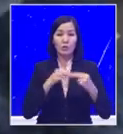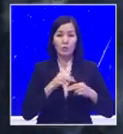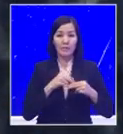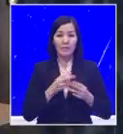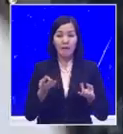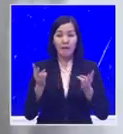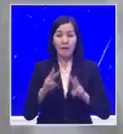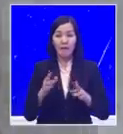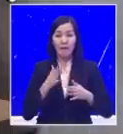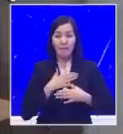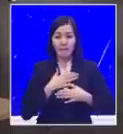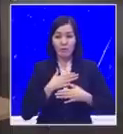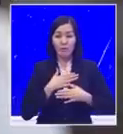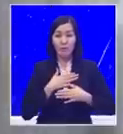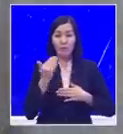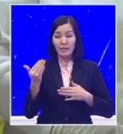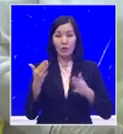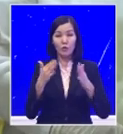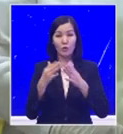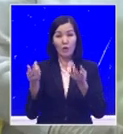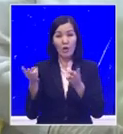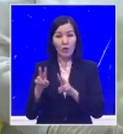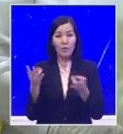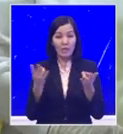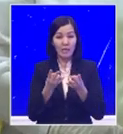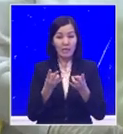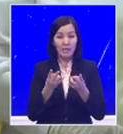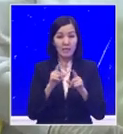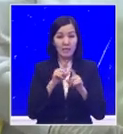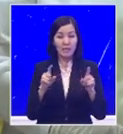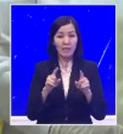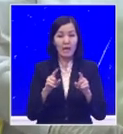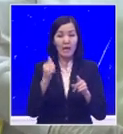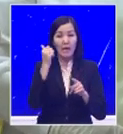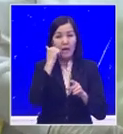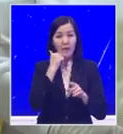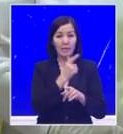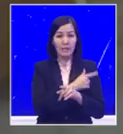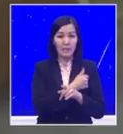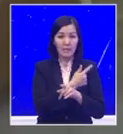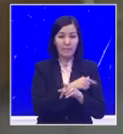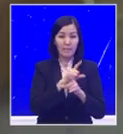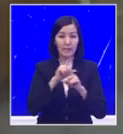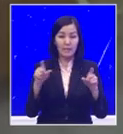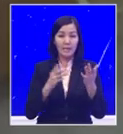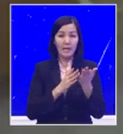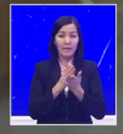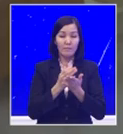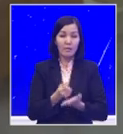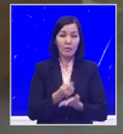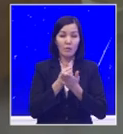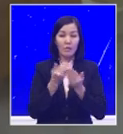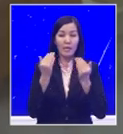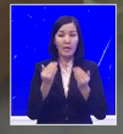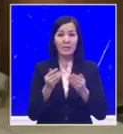болыңыз деген челлендж бастаған. Бұл науқанды Текелі қаласындағы қарттар үйінің медицина қызметкерлері де қолдады. Орталық дәрігерлері